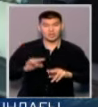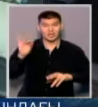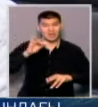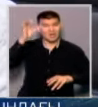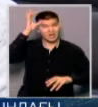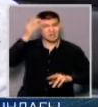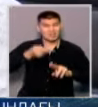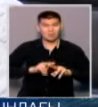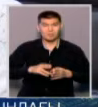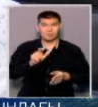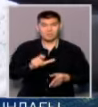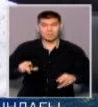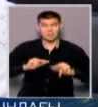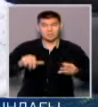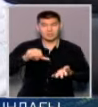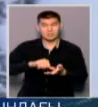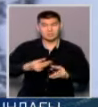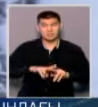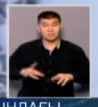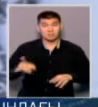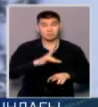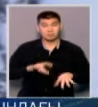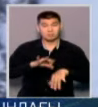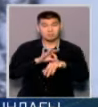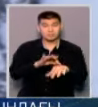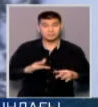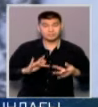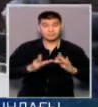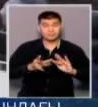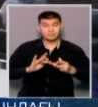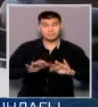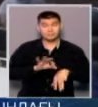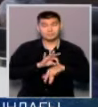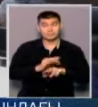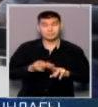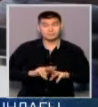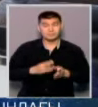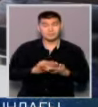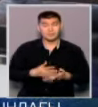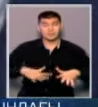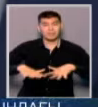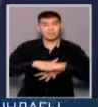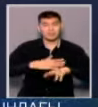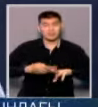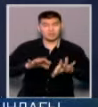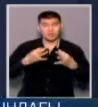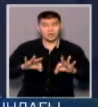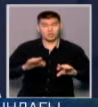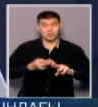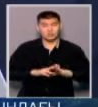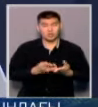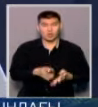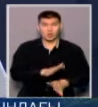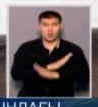ғалымдар, өлкетанушылар қатысты. Жиын республикалық деңгейде ұйымдастырылды. Онлайн шара мақсаты қара халықтың қамы үшін азаттық жолында құрбан